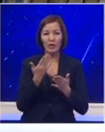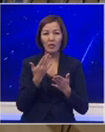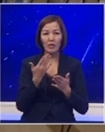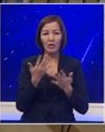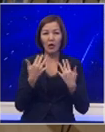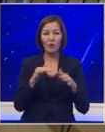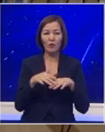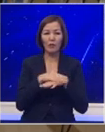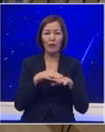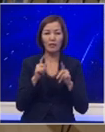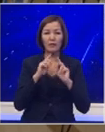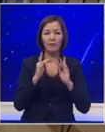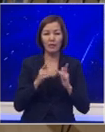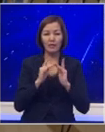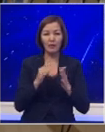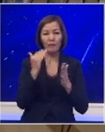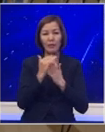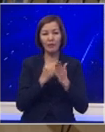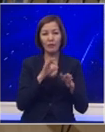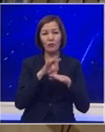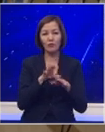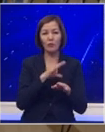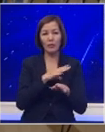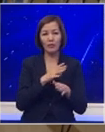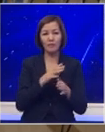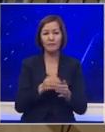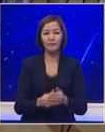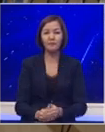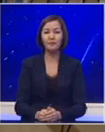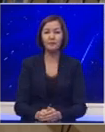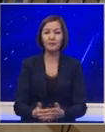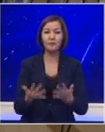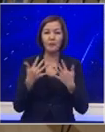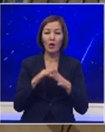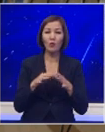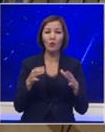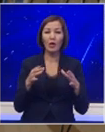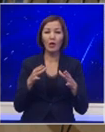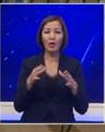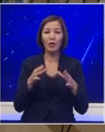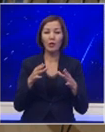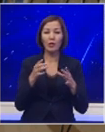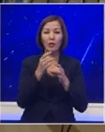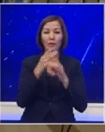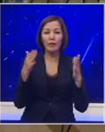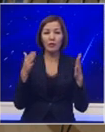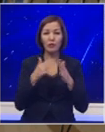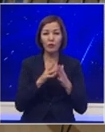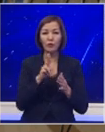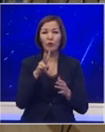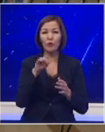бесігім бағдарламасы бойынша өтіп атыр. Ауылдық клубтар, мәдениет үйлері және